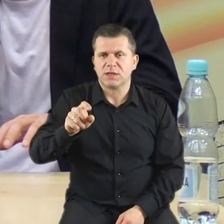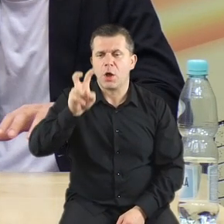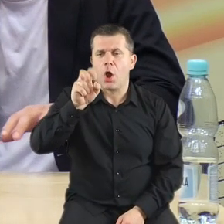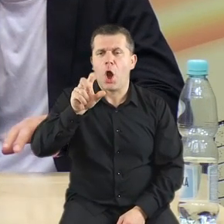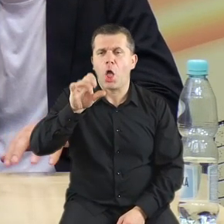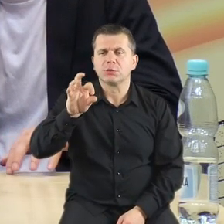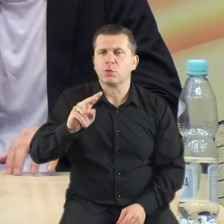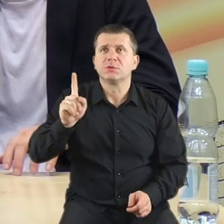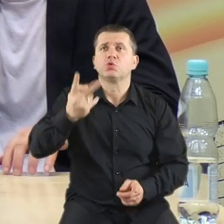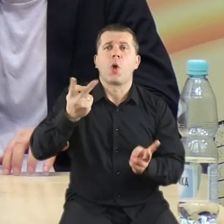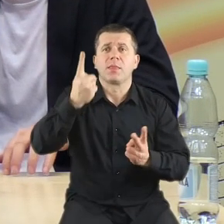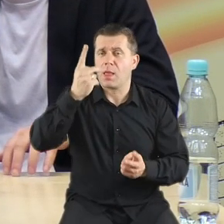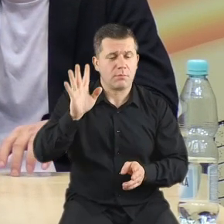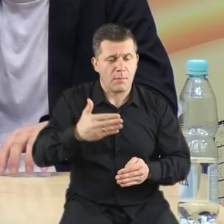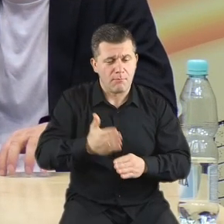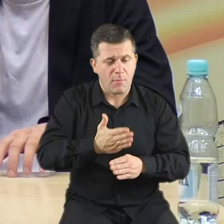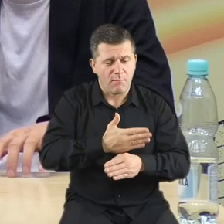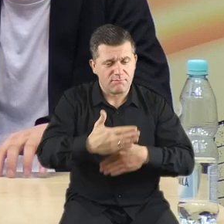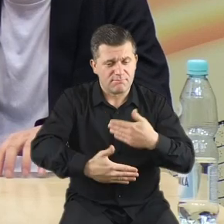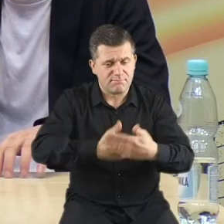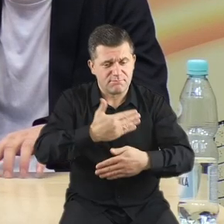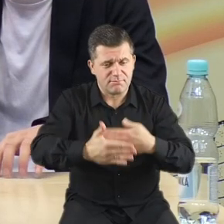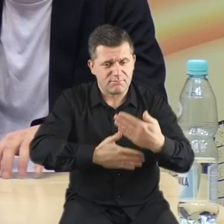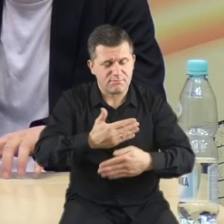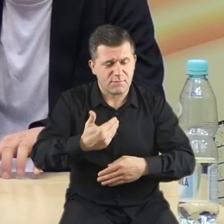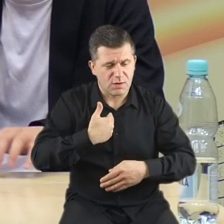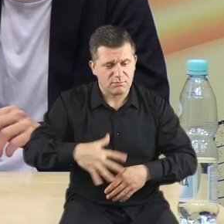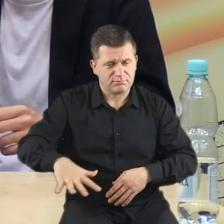On tak kroczył powoli, kroczył delikatnymi